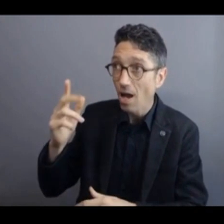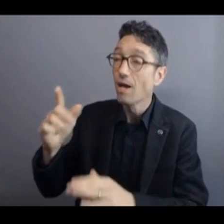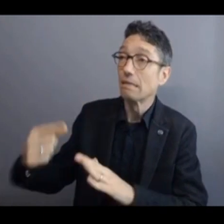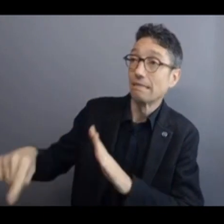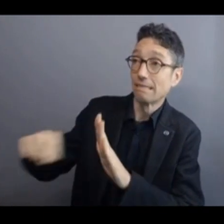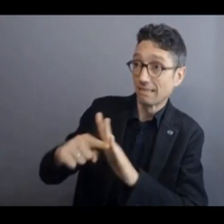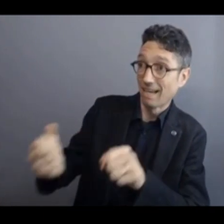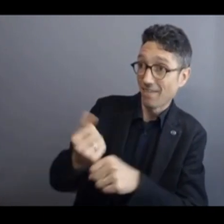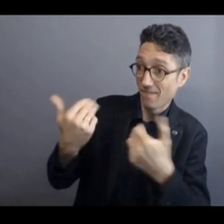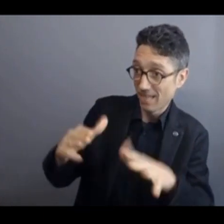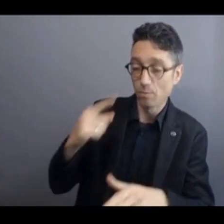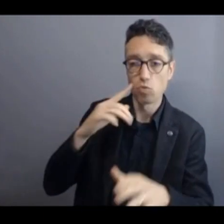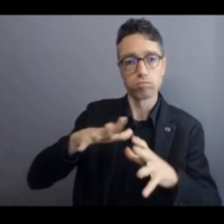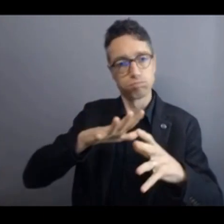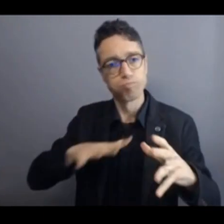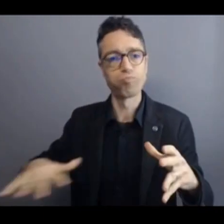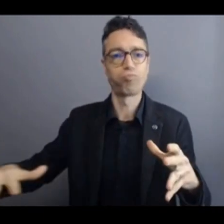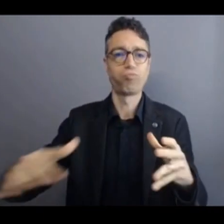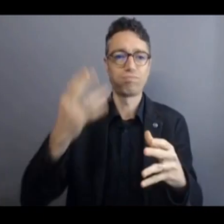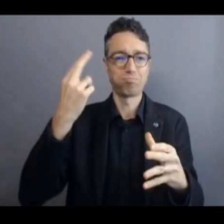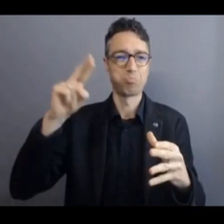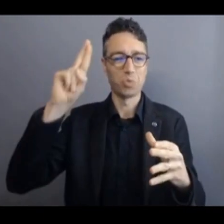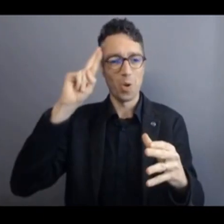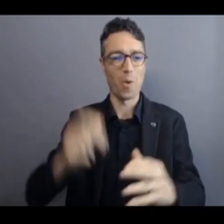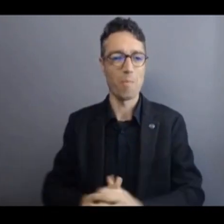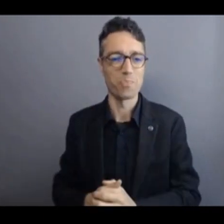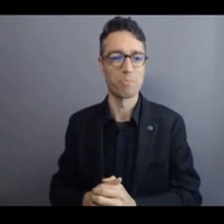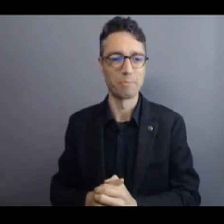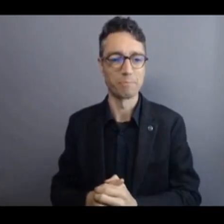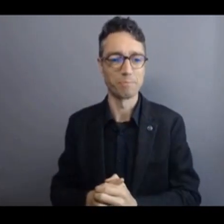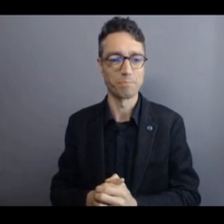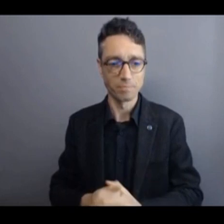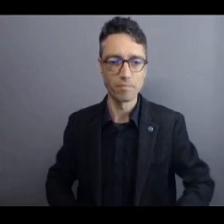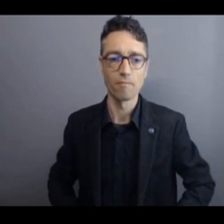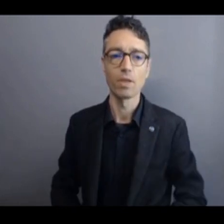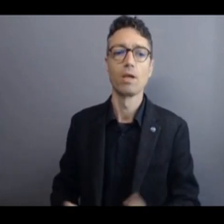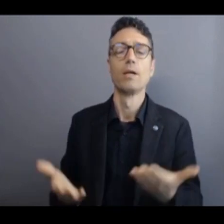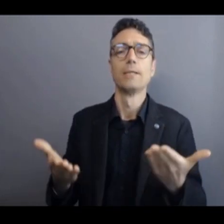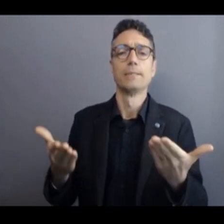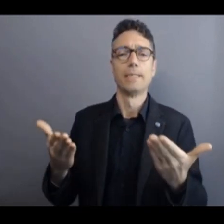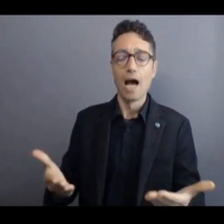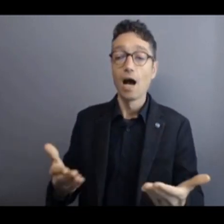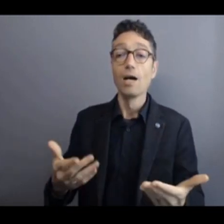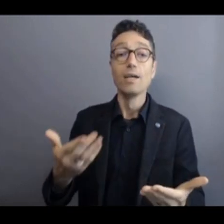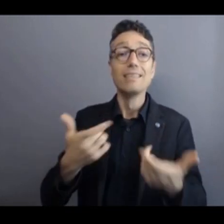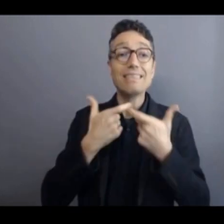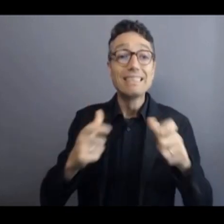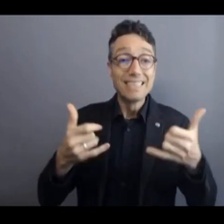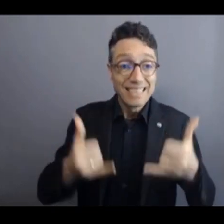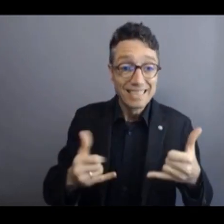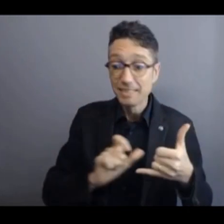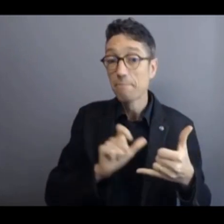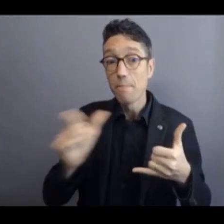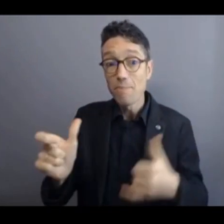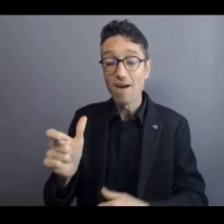parle d'harmonisation des données, la description de l'accessibilité, ça sera la même en Espagne, en France ou en Europe. Le travail qu'on a